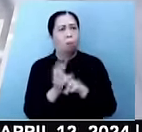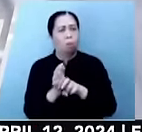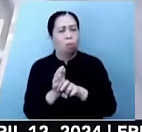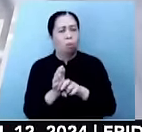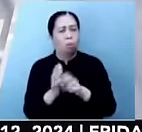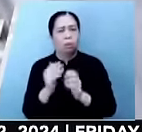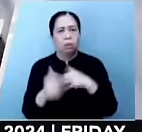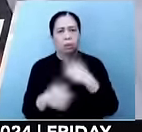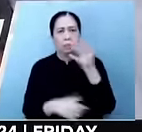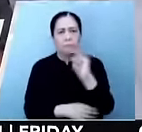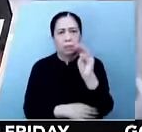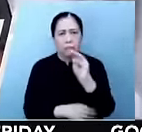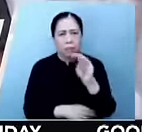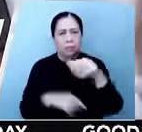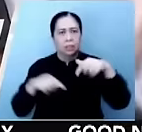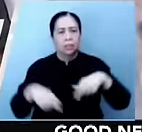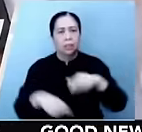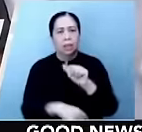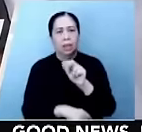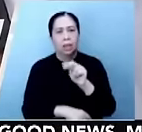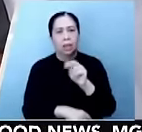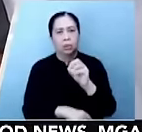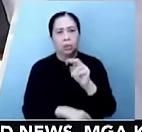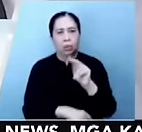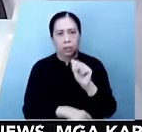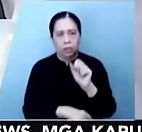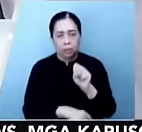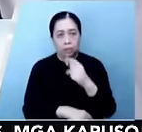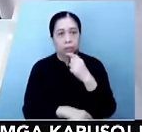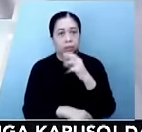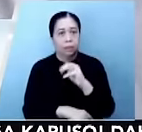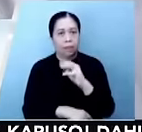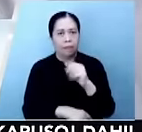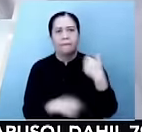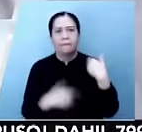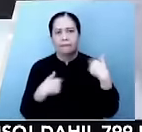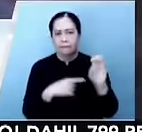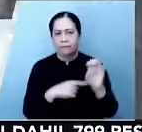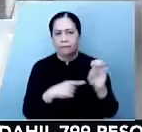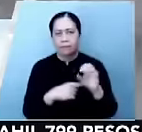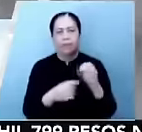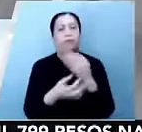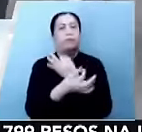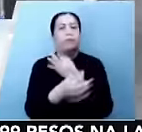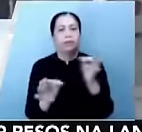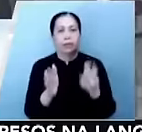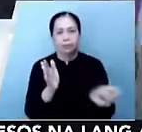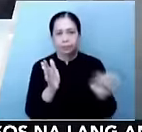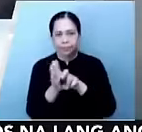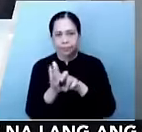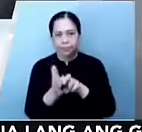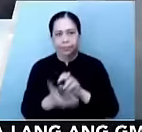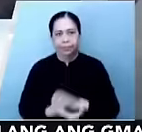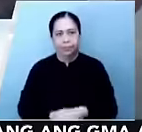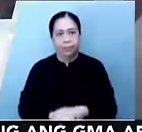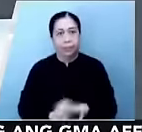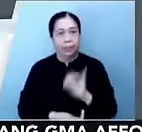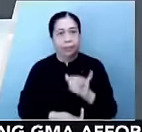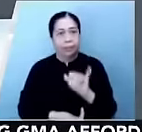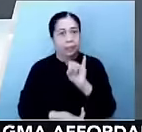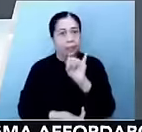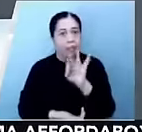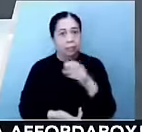Lunes tulad dito sa Anonas, ayon sa MMDA may mga nakahanda silang libreng sakay. Pero yan ay kung may mga